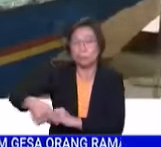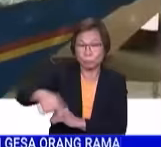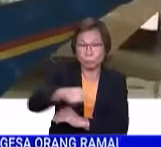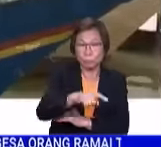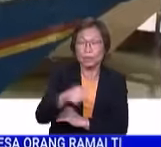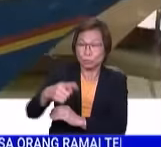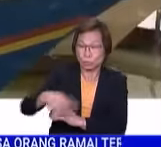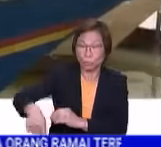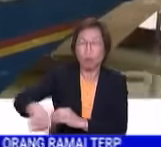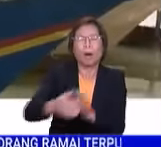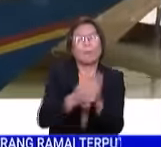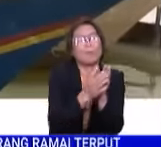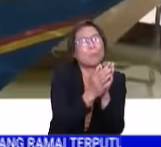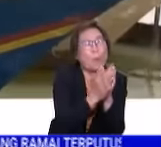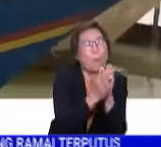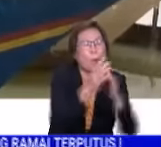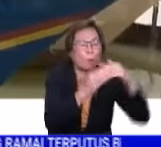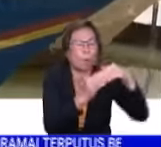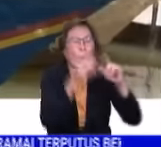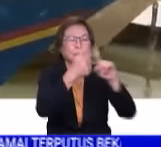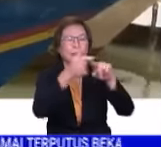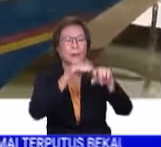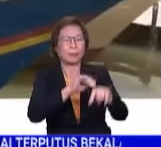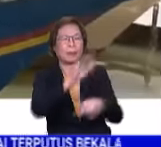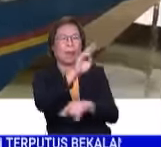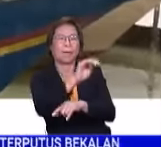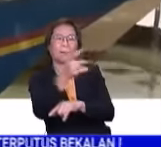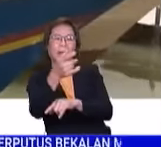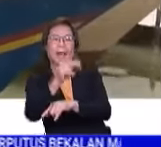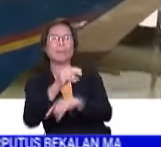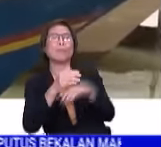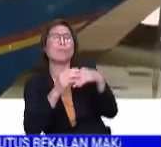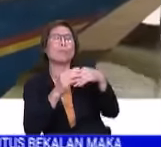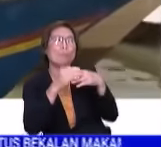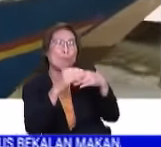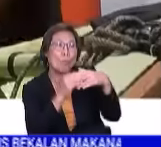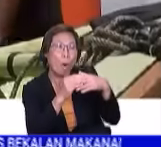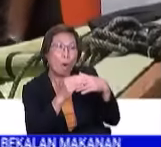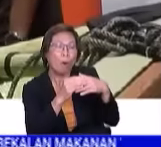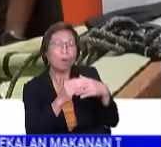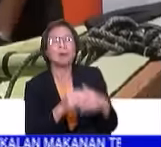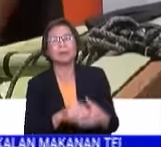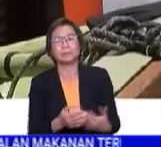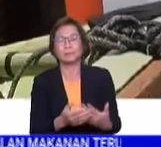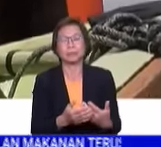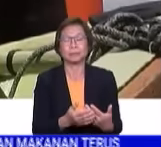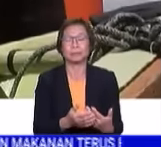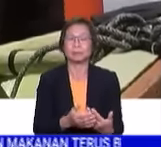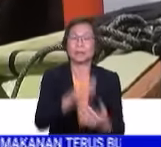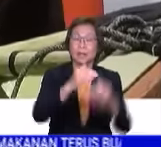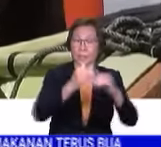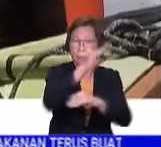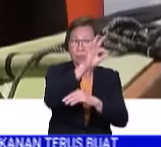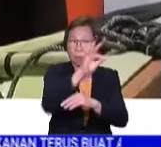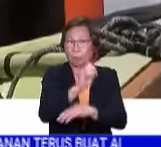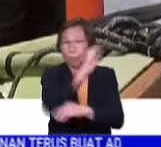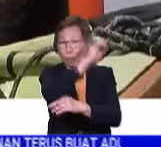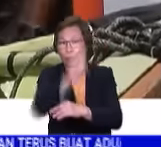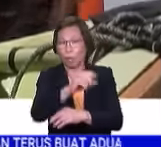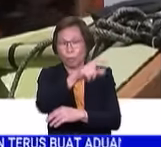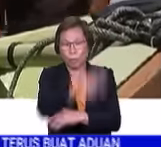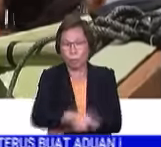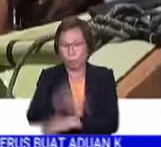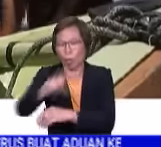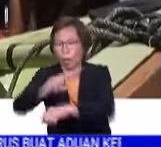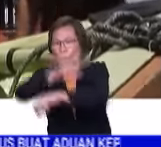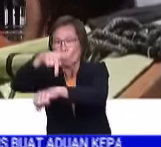memohon kelonggaran daripada Majlis Keselamatan Negara MKN. Menurutnya, lebih 90% penduduk Pulau